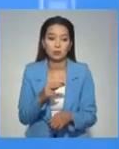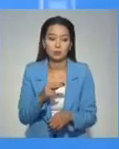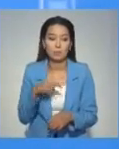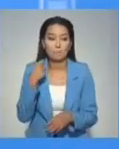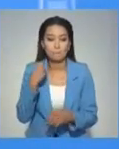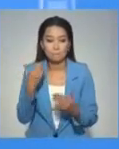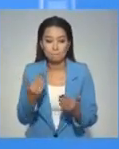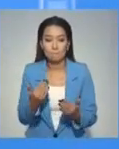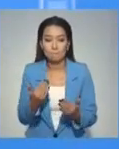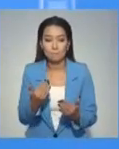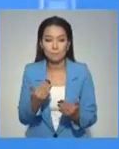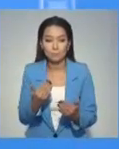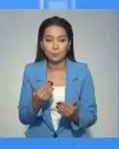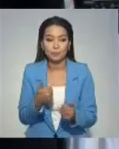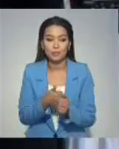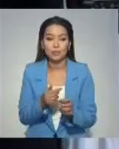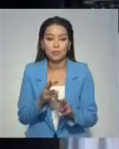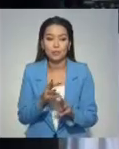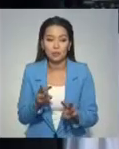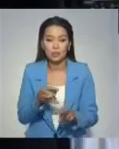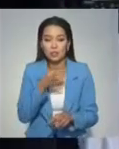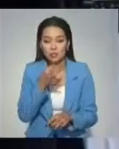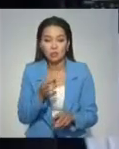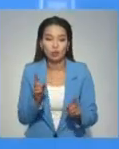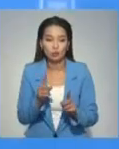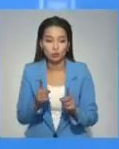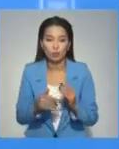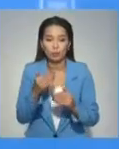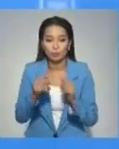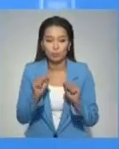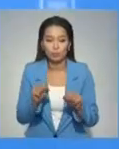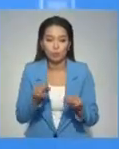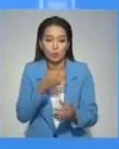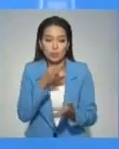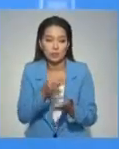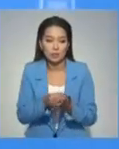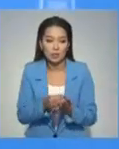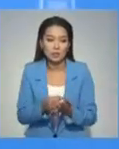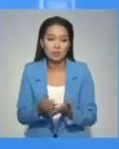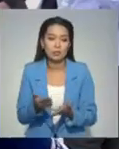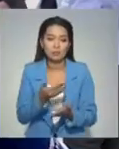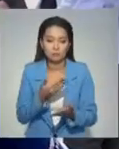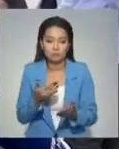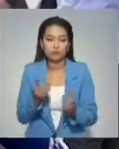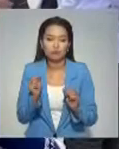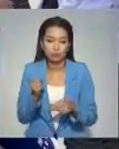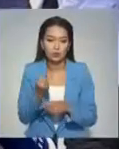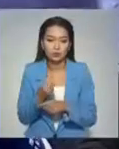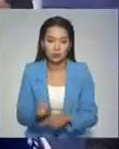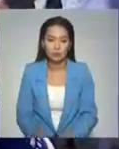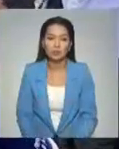президент, премьер-министр скажет, что может зайти. Могут сказать, что может, значит, не зайти.